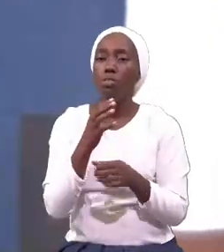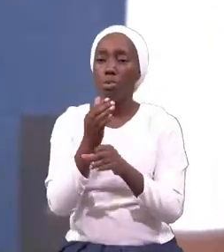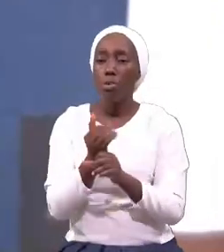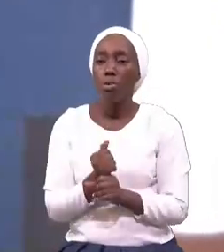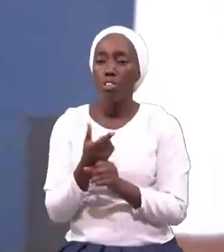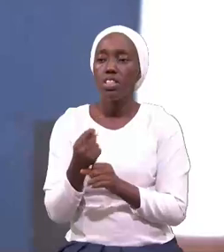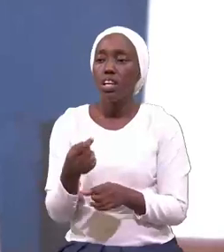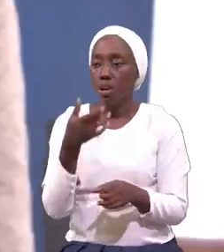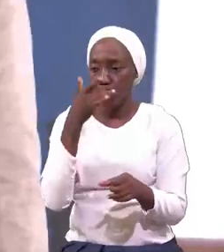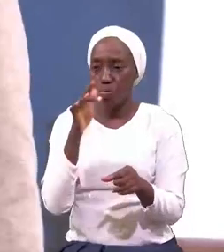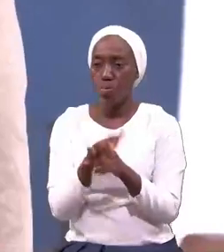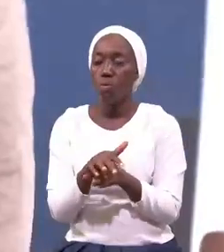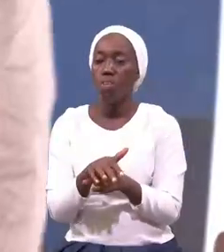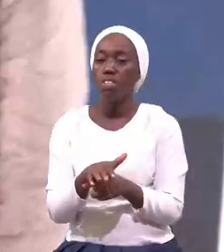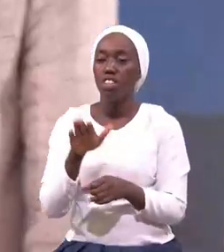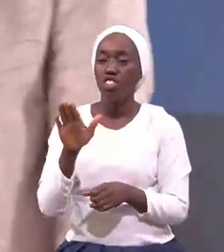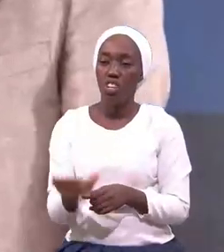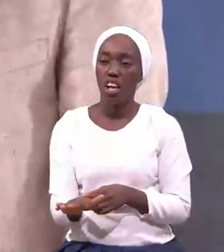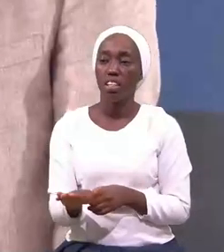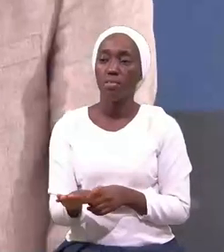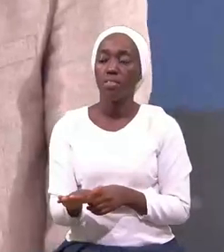Abraham lui-même n'a pas reçu l'enfant promis.